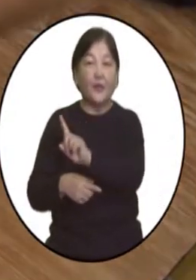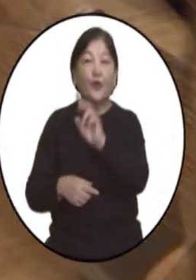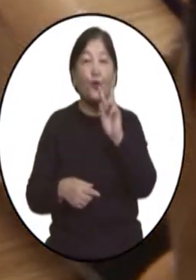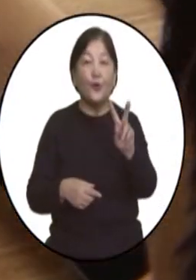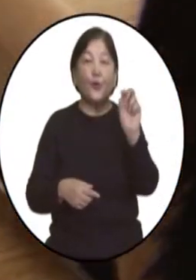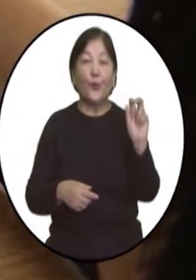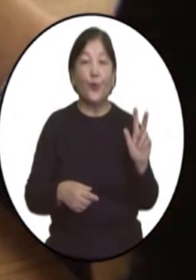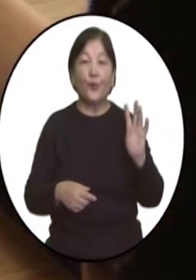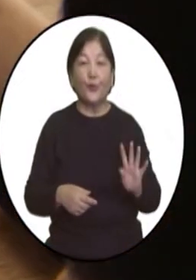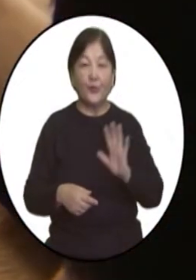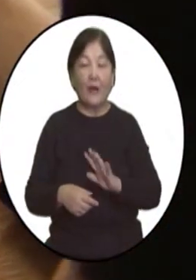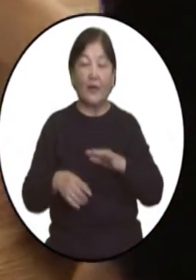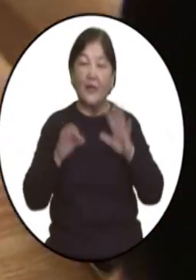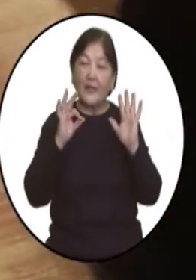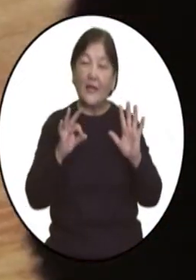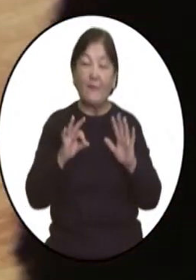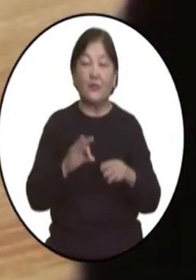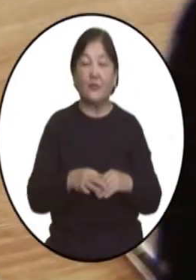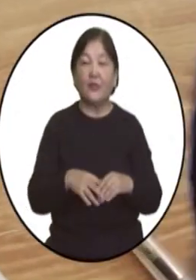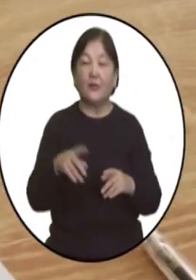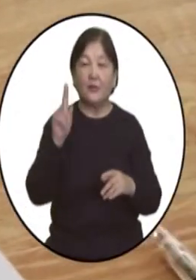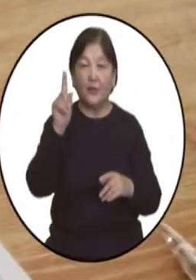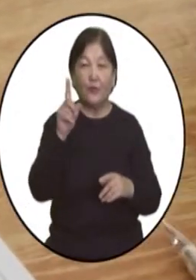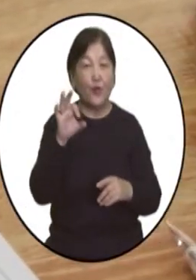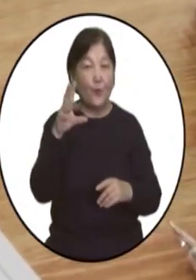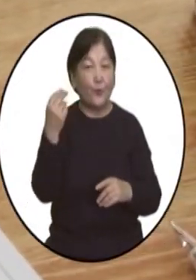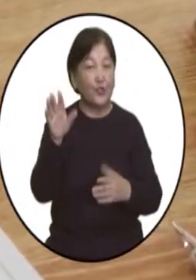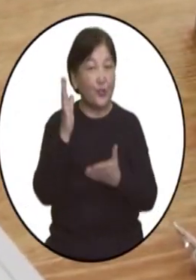зайг хувааж байна. А үүний нэгдүгээр мөчөд буюу